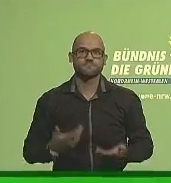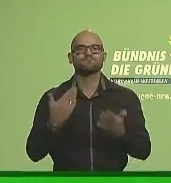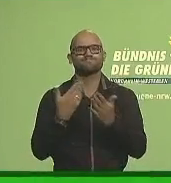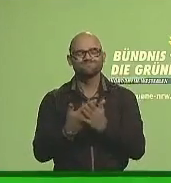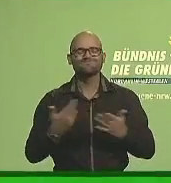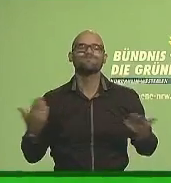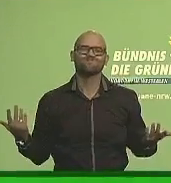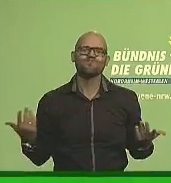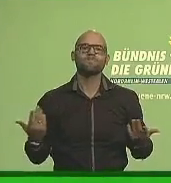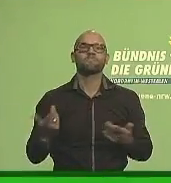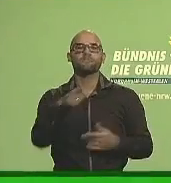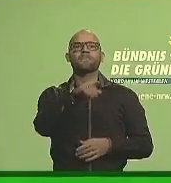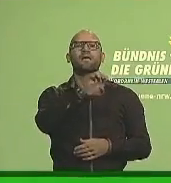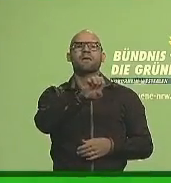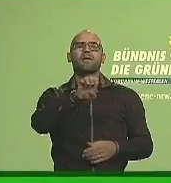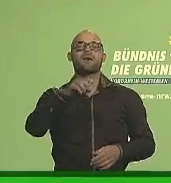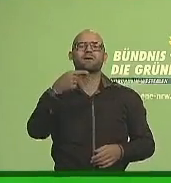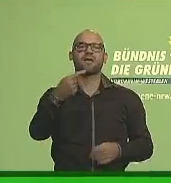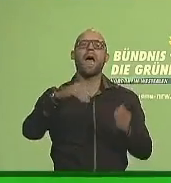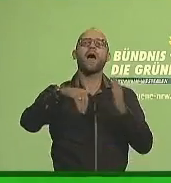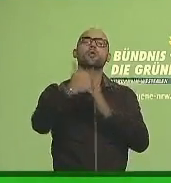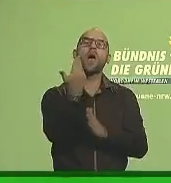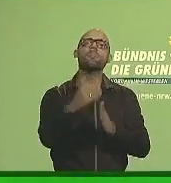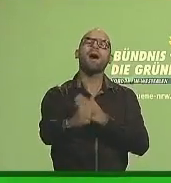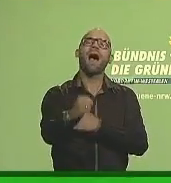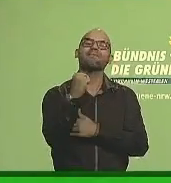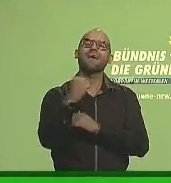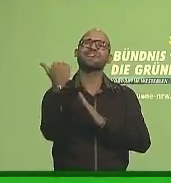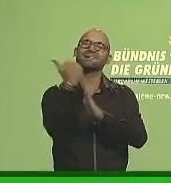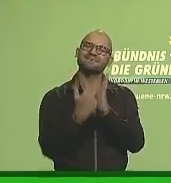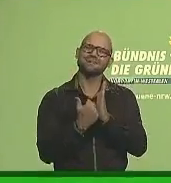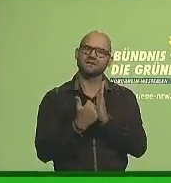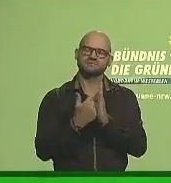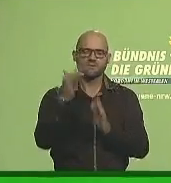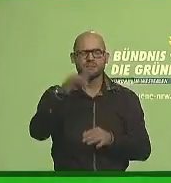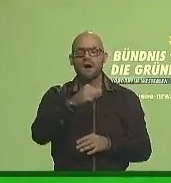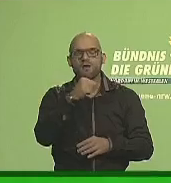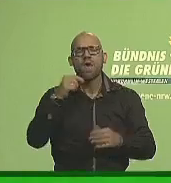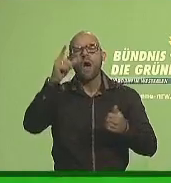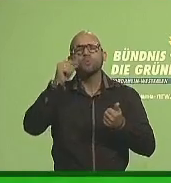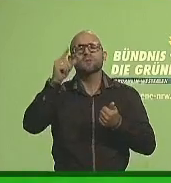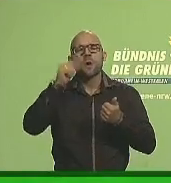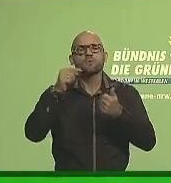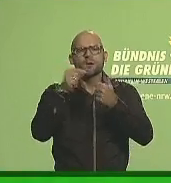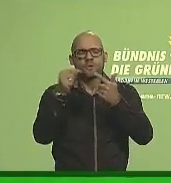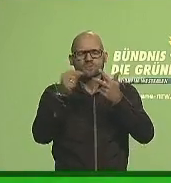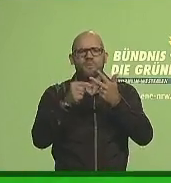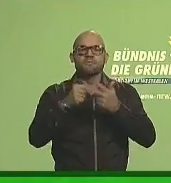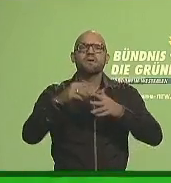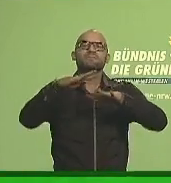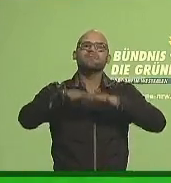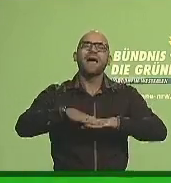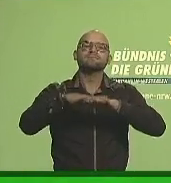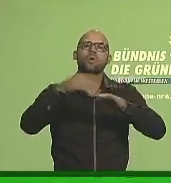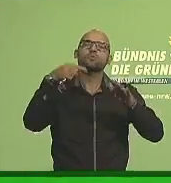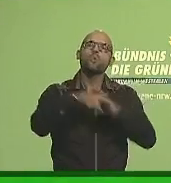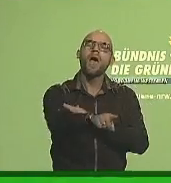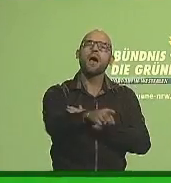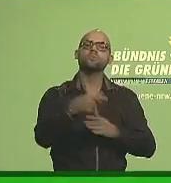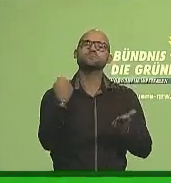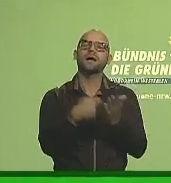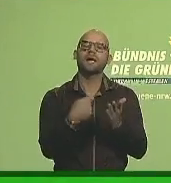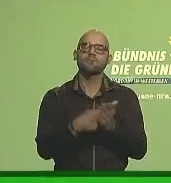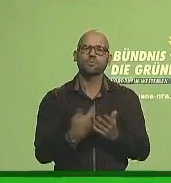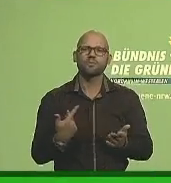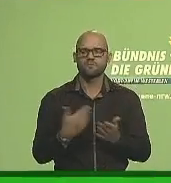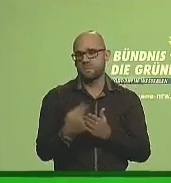Ausnahmen? Im EEG, im Erneuerbaren Energiengesetz, haben wir diverse Ausnahmen. Ausnahmen bei den Netzdurchleitungsgebühren. Und der letzte Clou